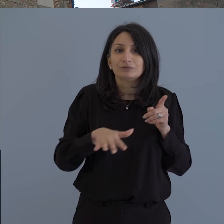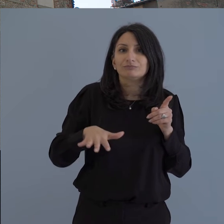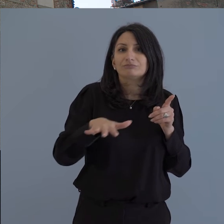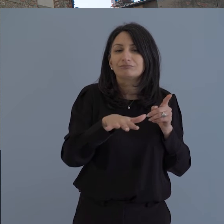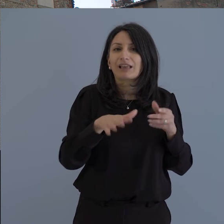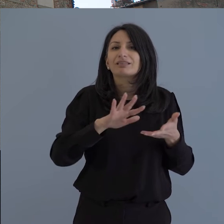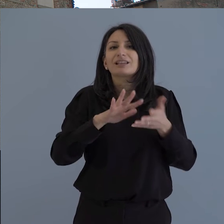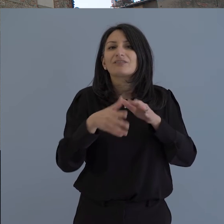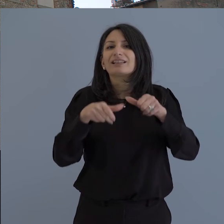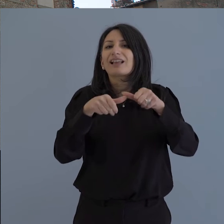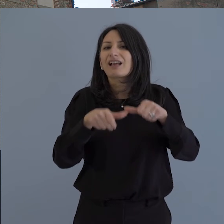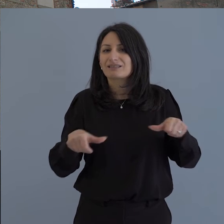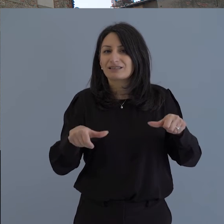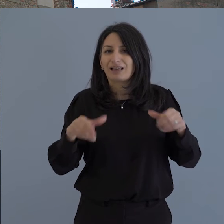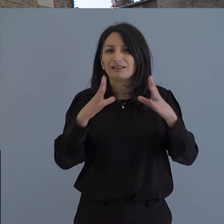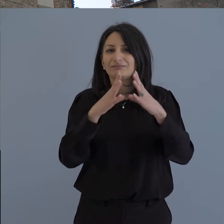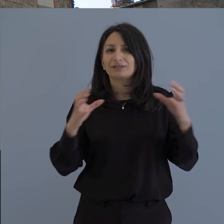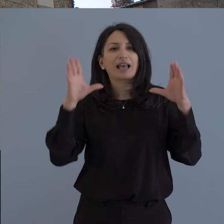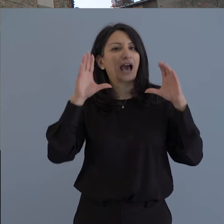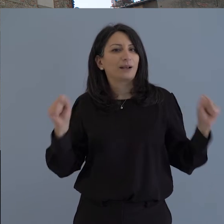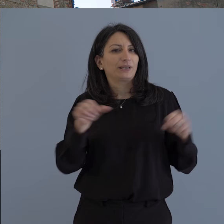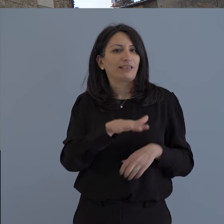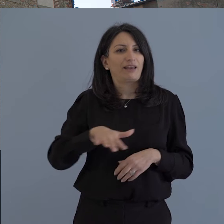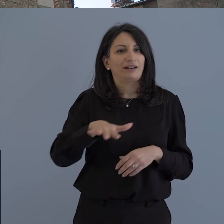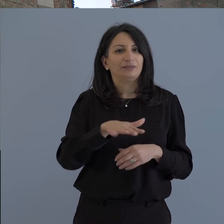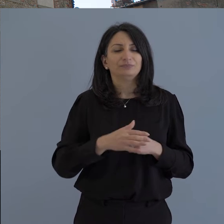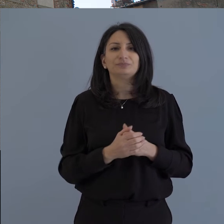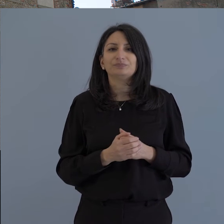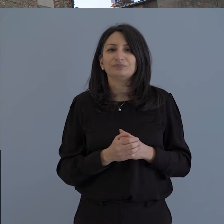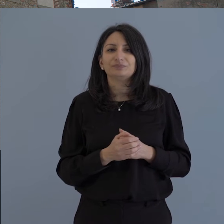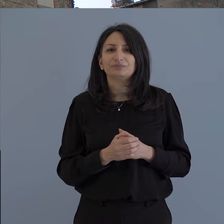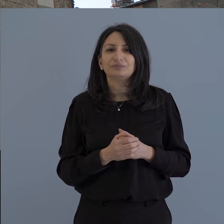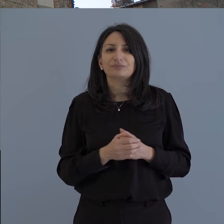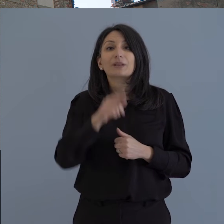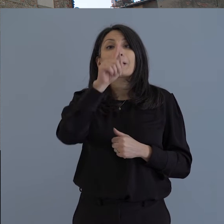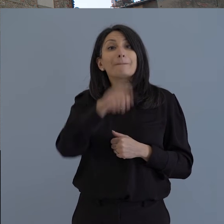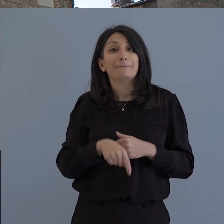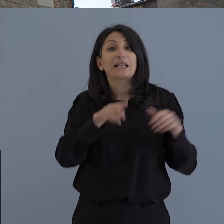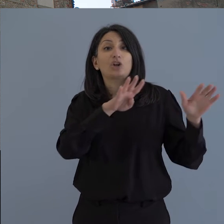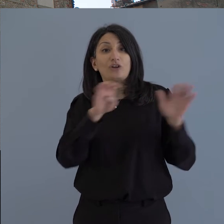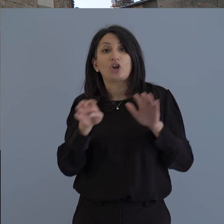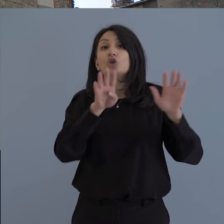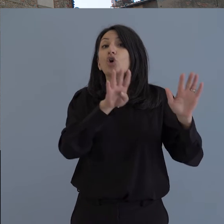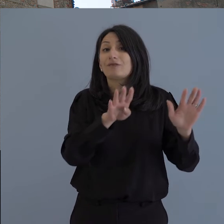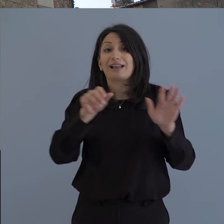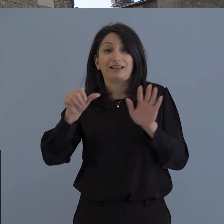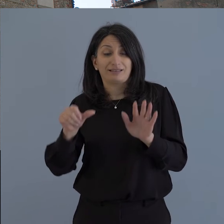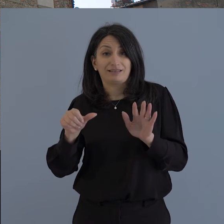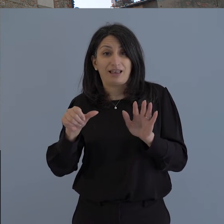la destinazione a sede della locale caserma dei Carabinieri. Nel